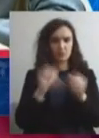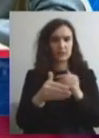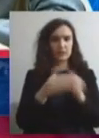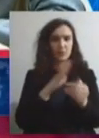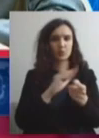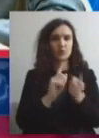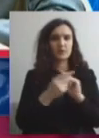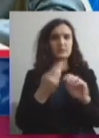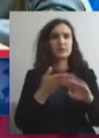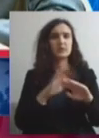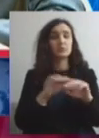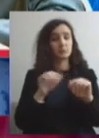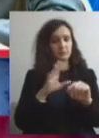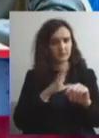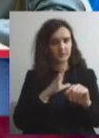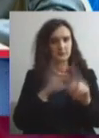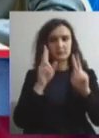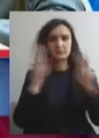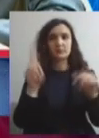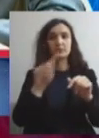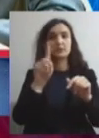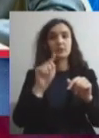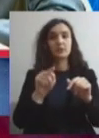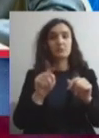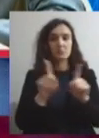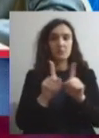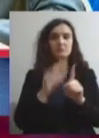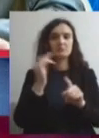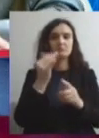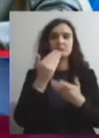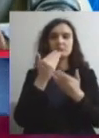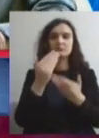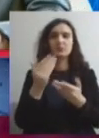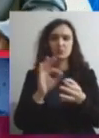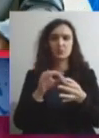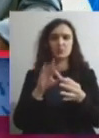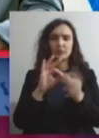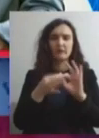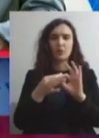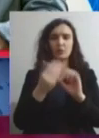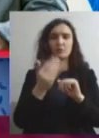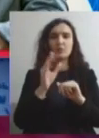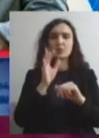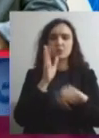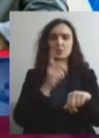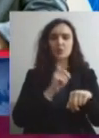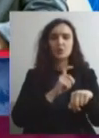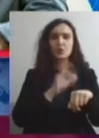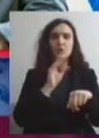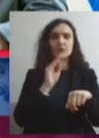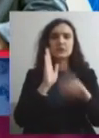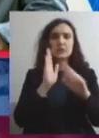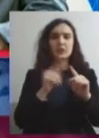შეიცვალოს ვითარება და პიკური მაჩვენებელი დაფიქსირდეს, მაინც საინტერესოა უფრო რომ დავაკონკრეტოთ, აი დროის რა მონაკვეთში რჩება